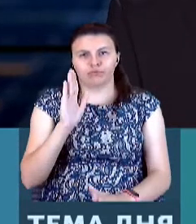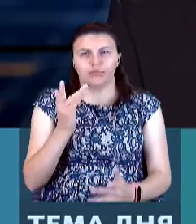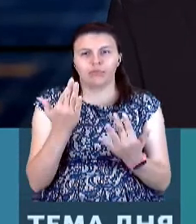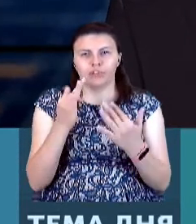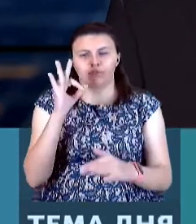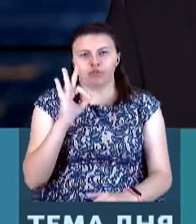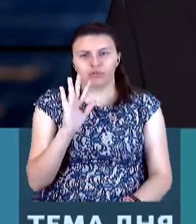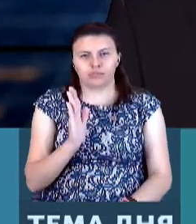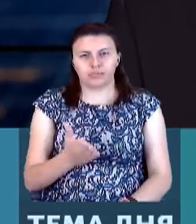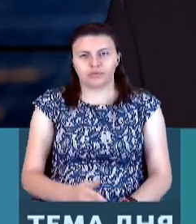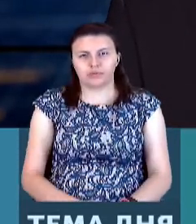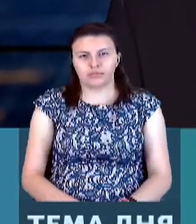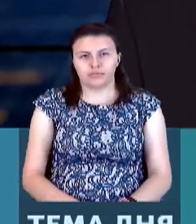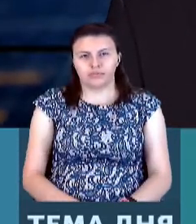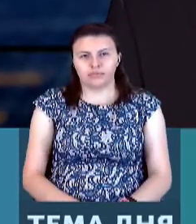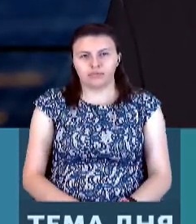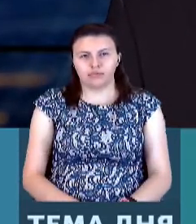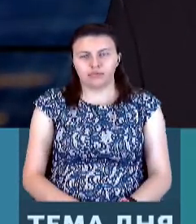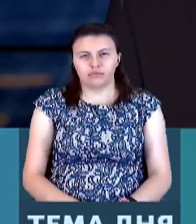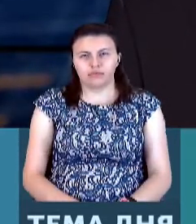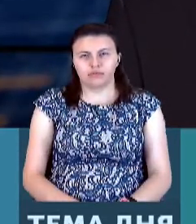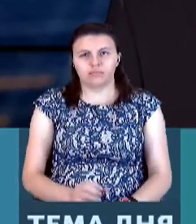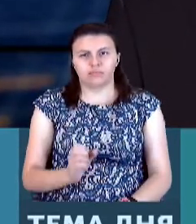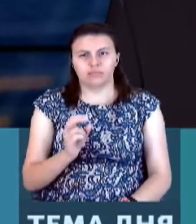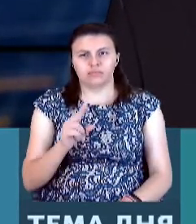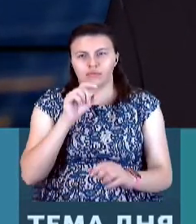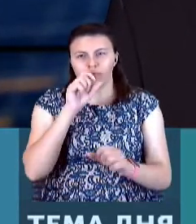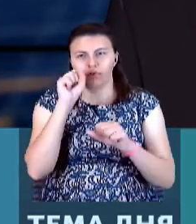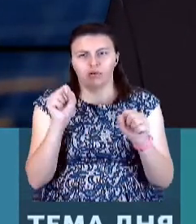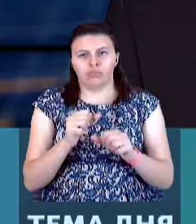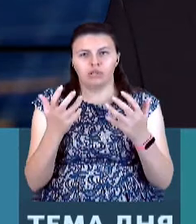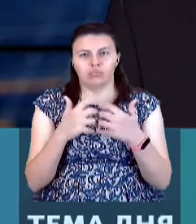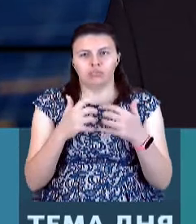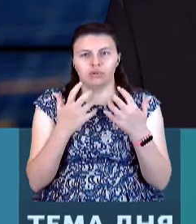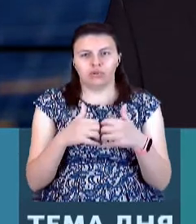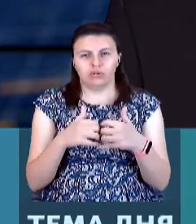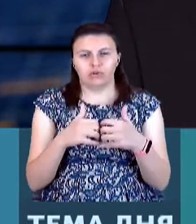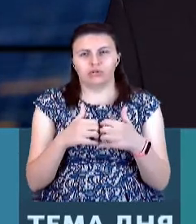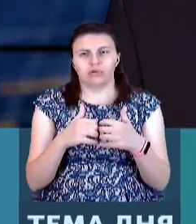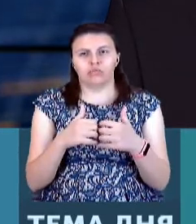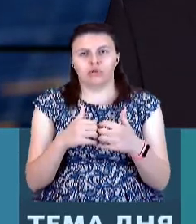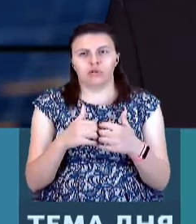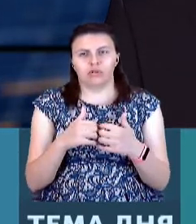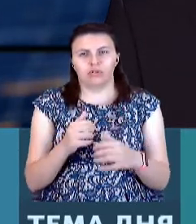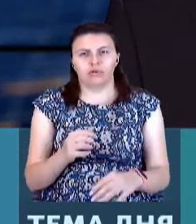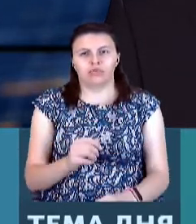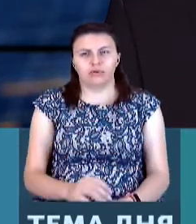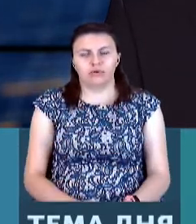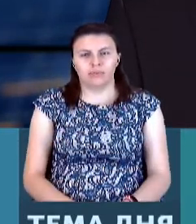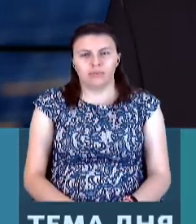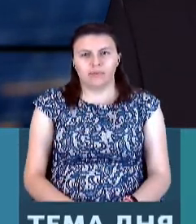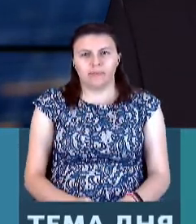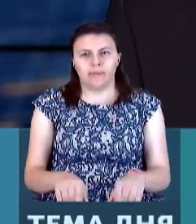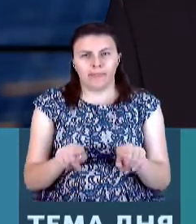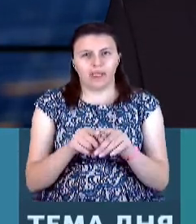відсотків буде? Ну, це якби майже неможливо порахувати без ну не сидячи в Мінфіні, да, бо немає таких